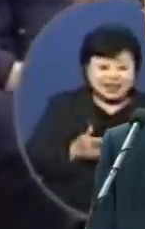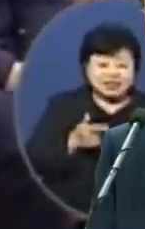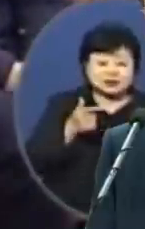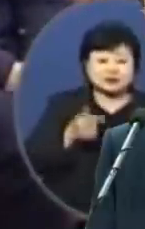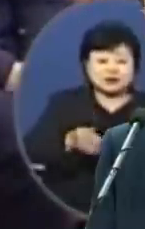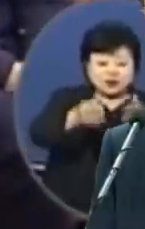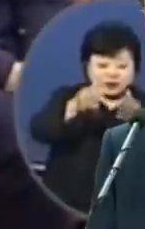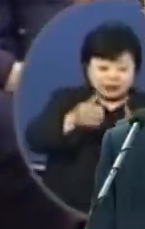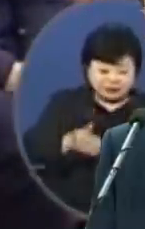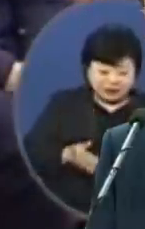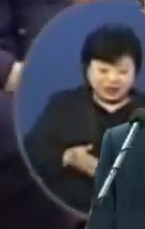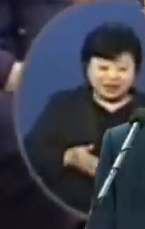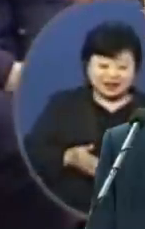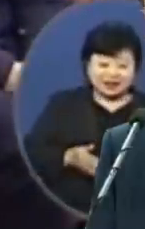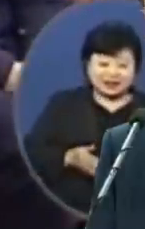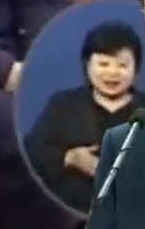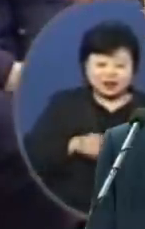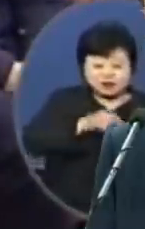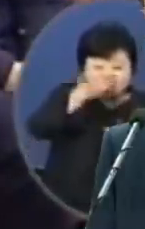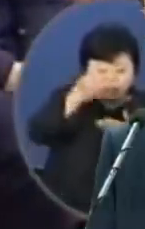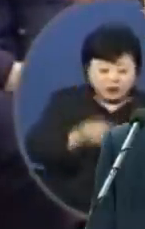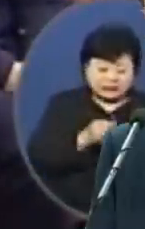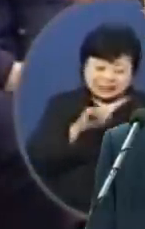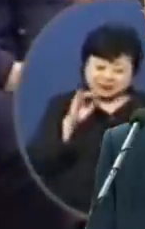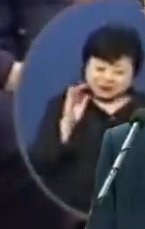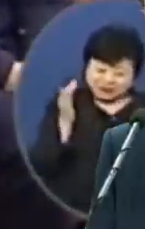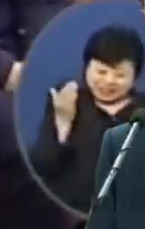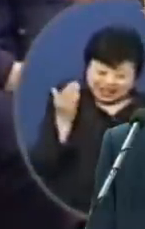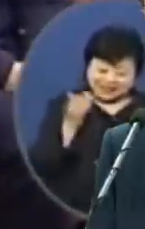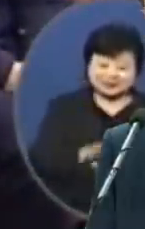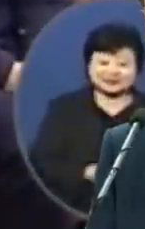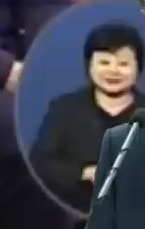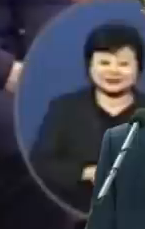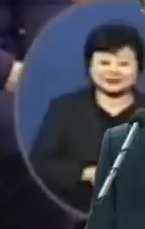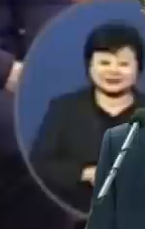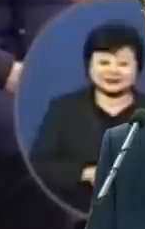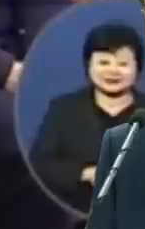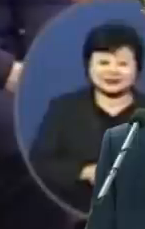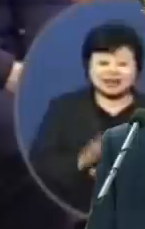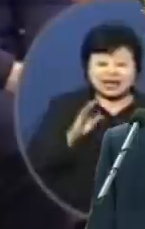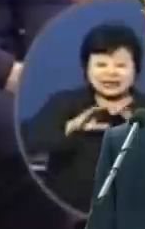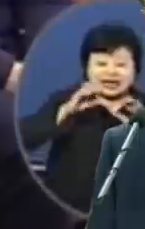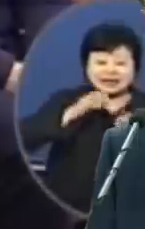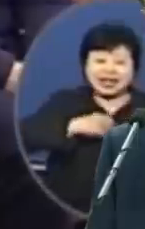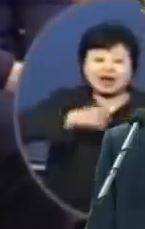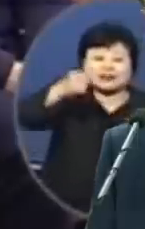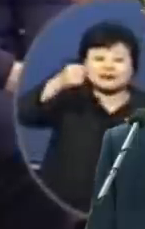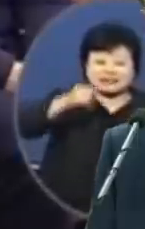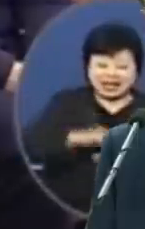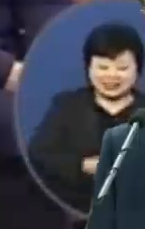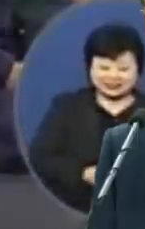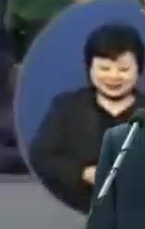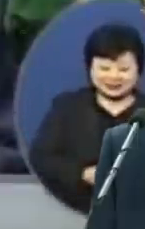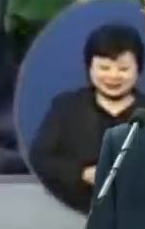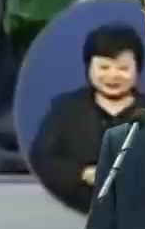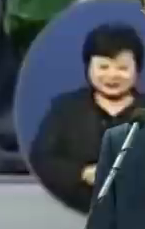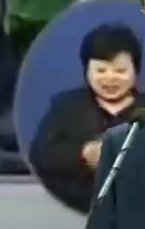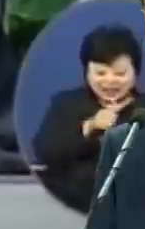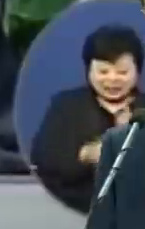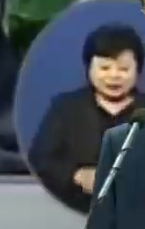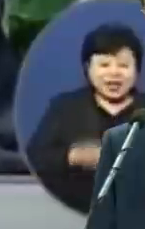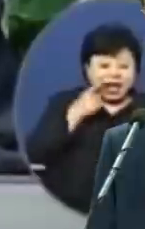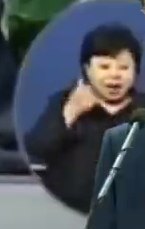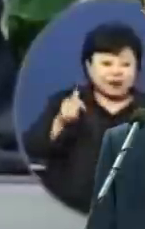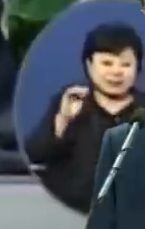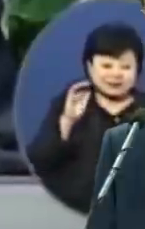말미암아 구원받은 사람입니다. 천당은 내 것입니다. 하나님은 내